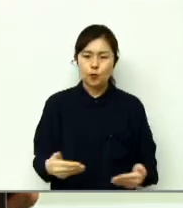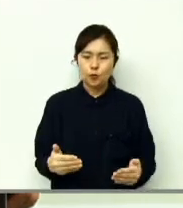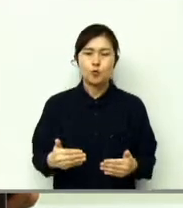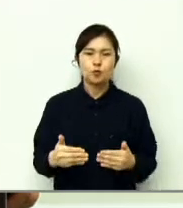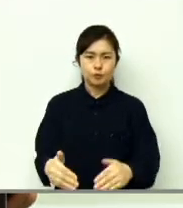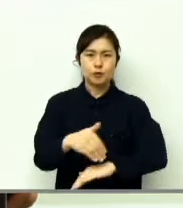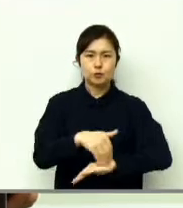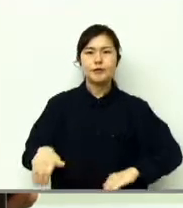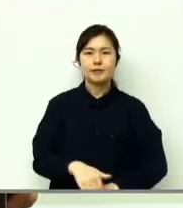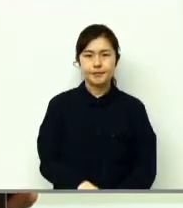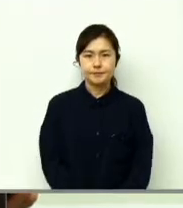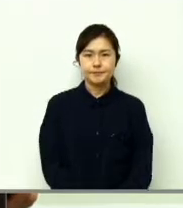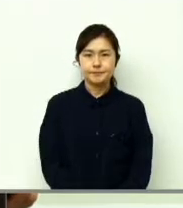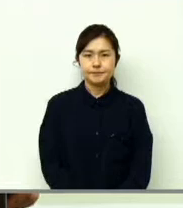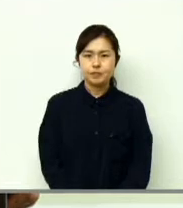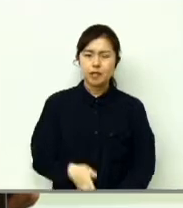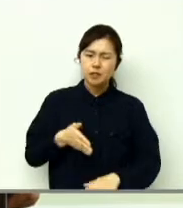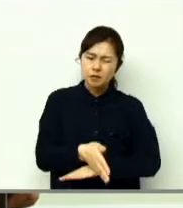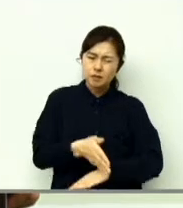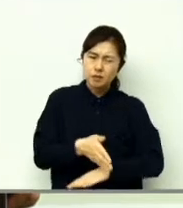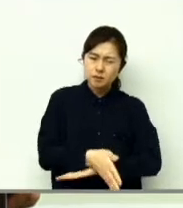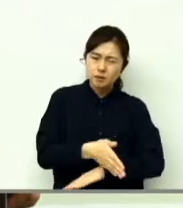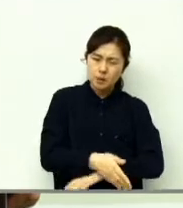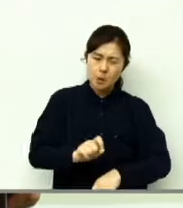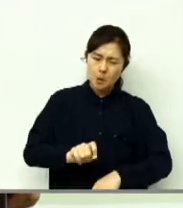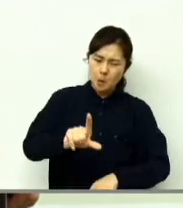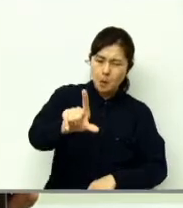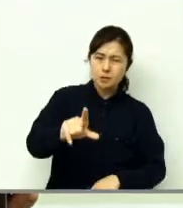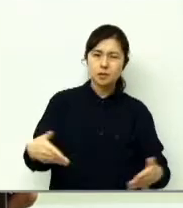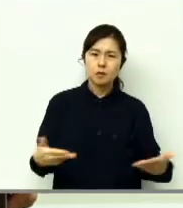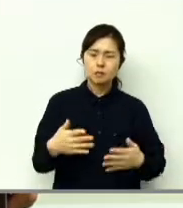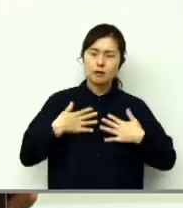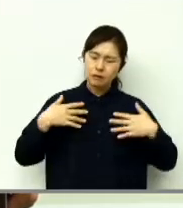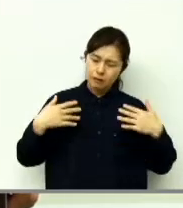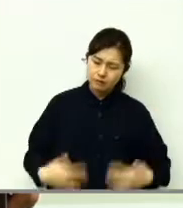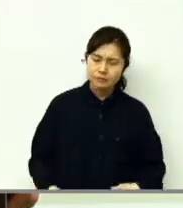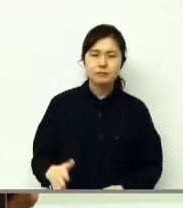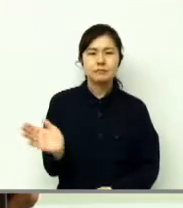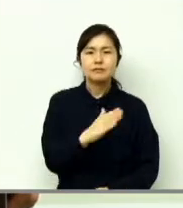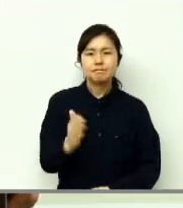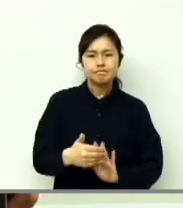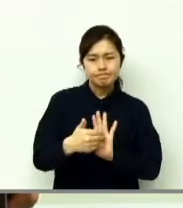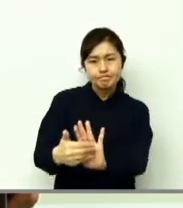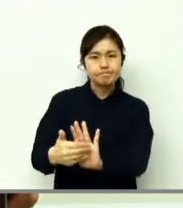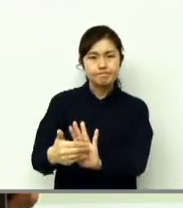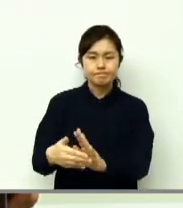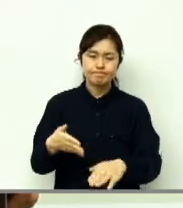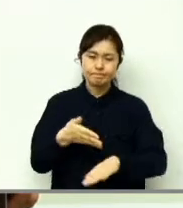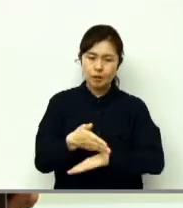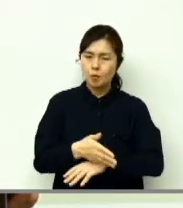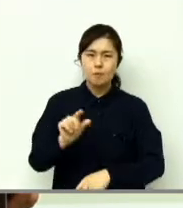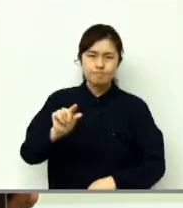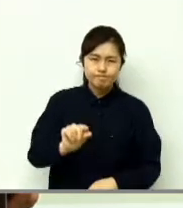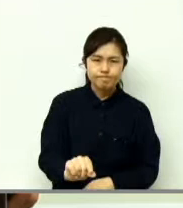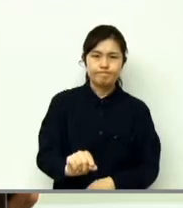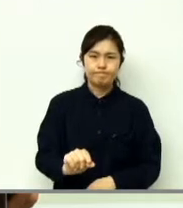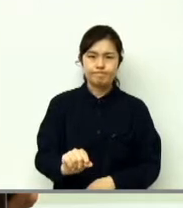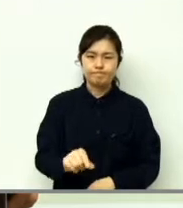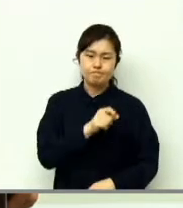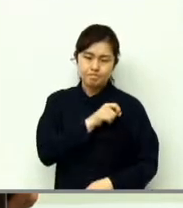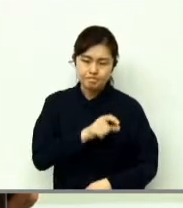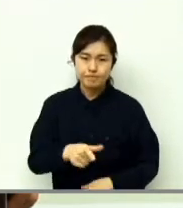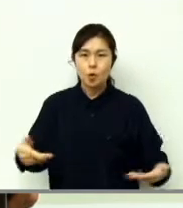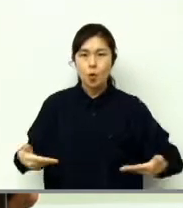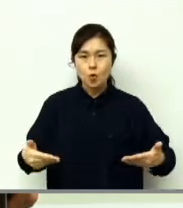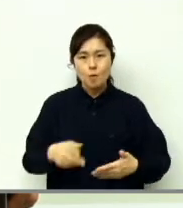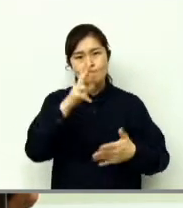間外勤務を抑制をして、まあ、職員が働きがいを持ってまた意欲的に業務に当たられるように